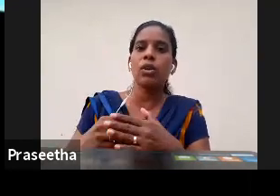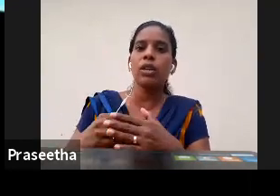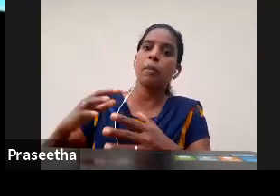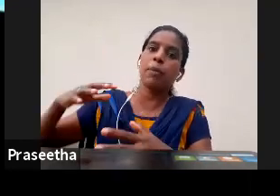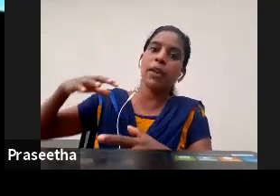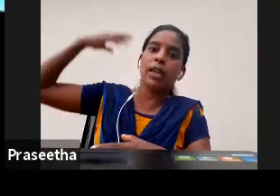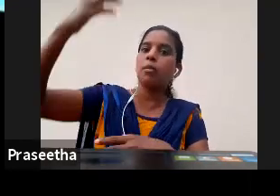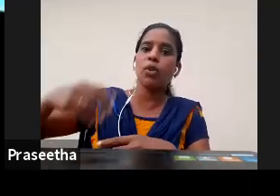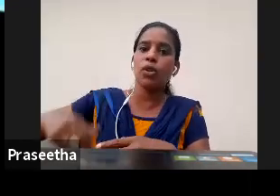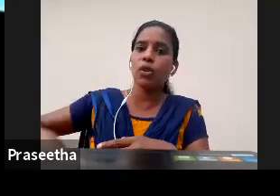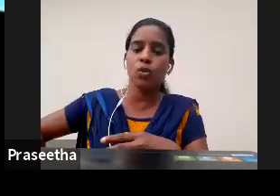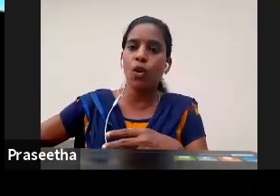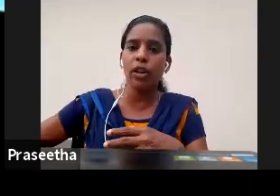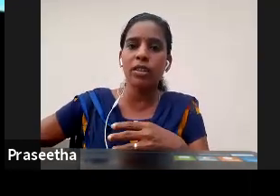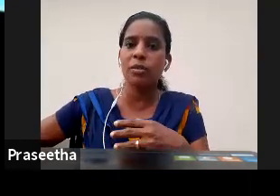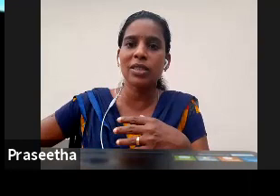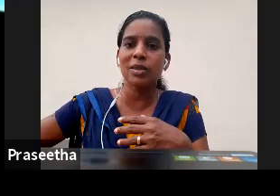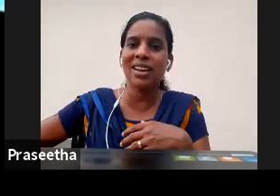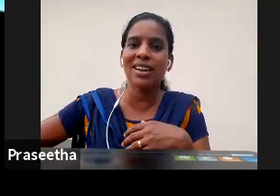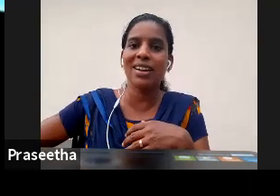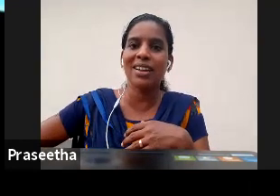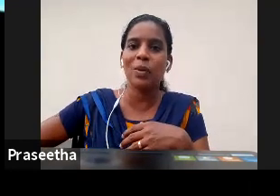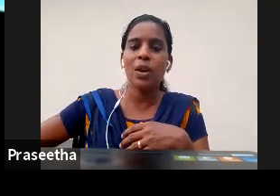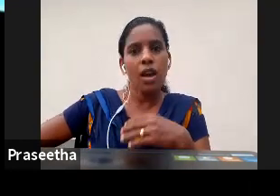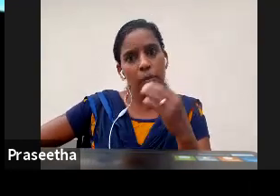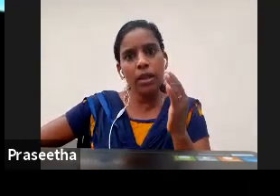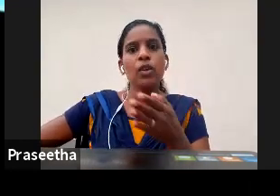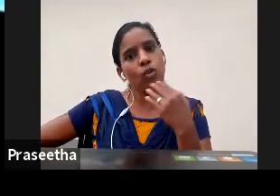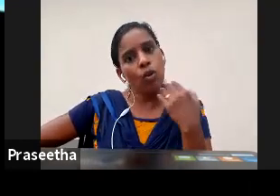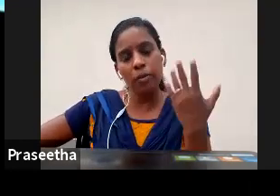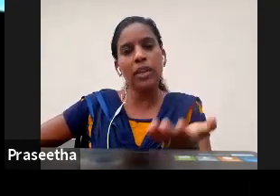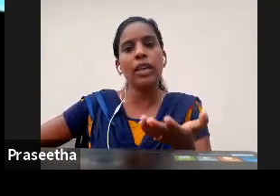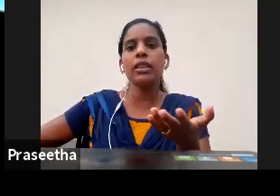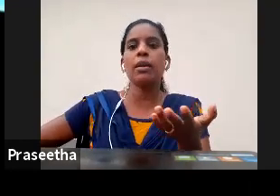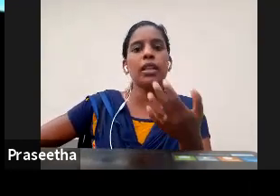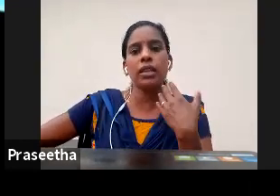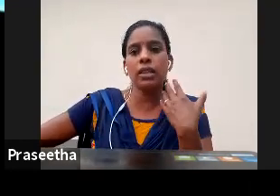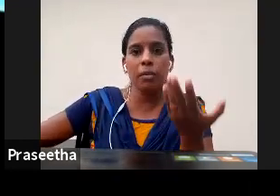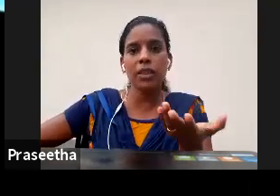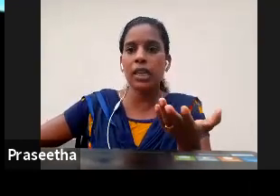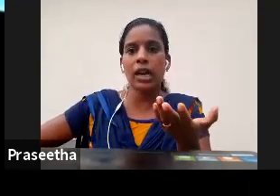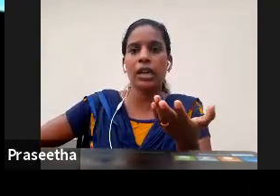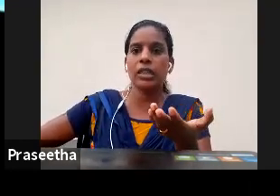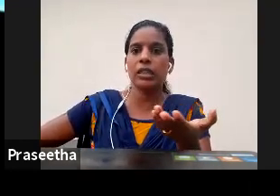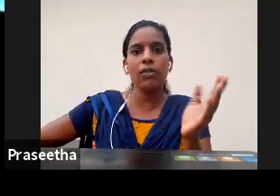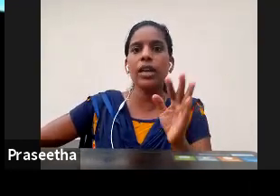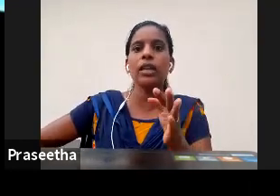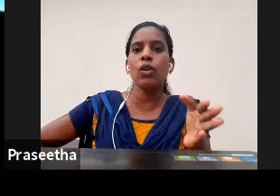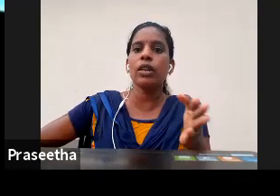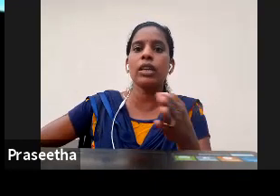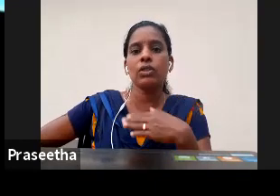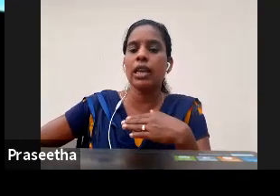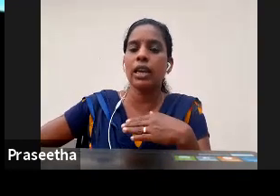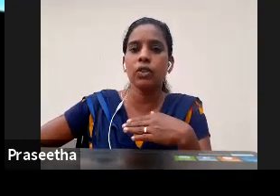ഈർച്ചയുടെ സൗണ്ടിന് അപ്പുറത്തേക്ക് നമുക്കൊരു വോളിയം എടുത്തിട്ട് നമുക്ക് സംസാരിക്കാൻ കഴിയില്ലല്ലോ. അപ്പൊ നമ്മൾ ഓട്ടോമാറ്റിക്കലി നമ്മൾ അതിന് നിർബന്ധിതരാകുകയാണ് ചെയ്യുന്നത്. അവിടെയാണ്